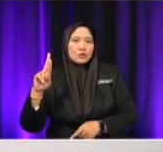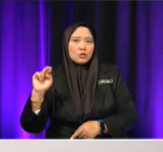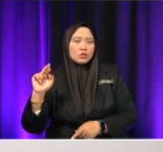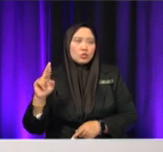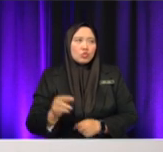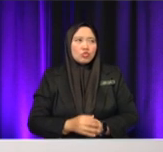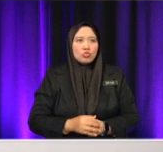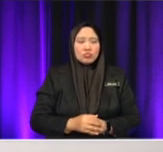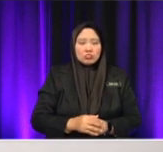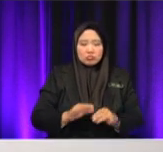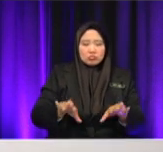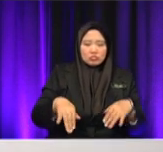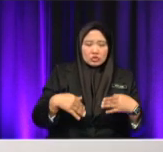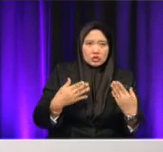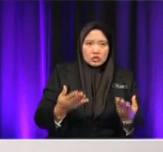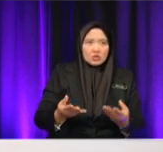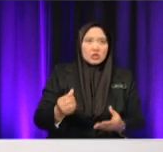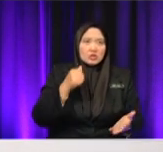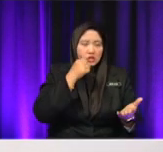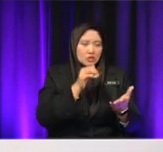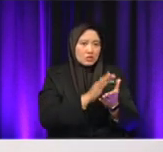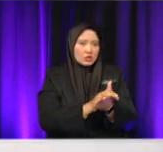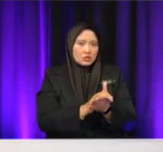juga mengajak istri ke majelis ilmu